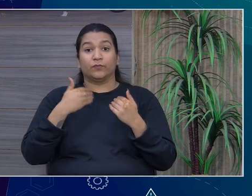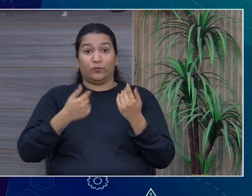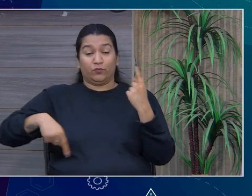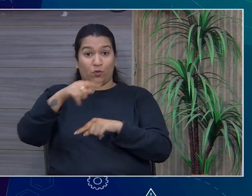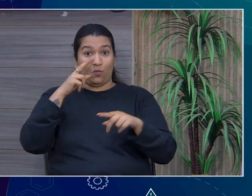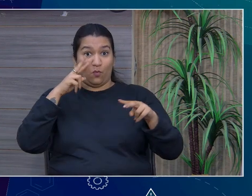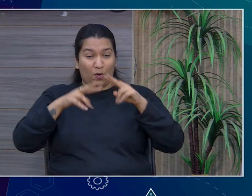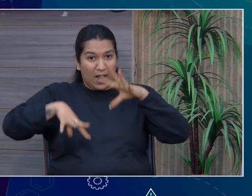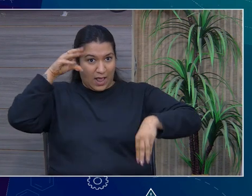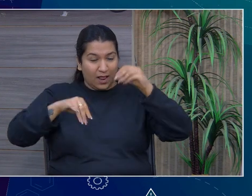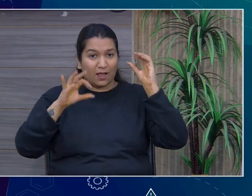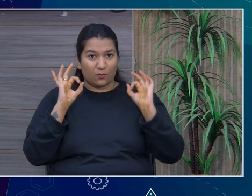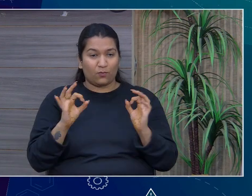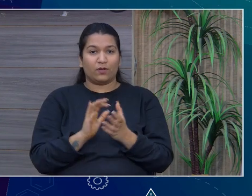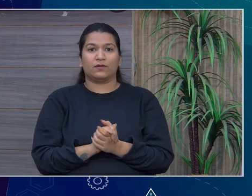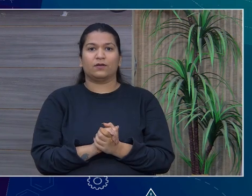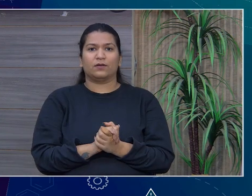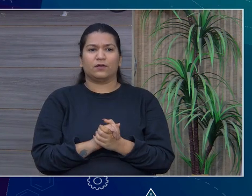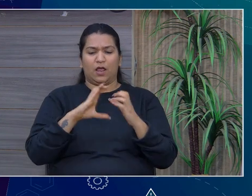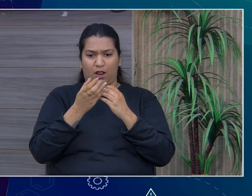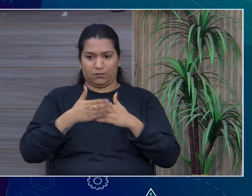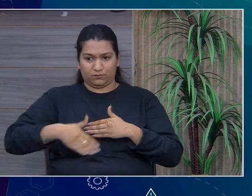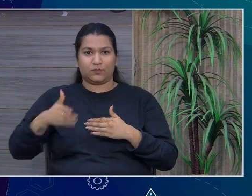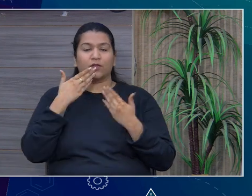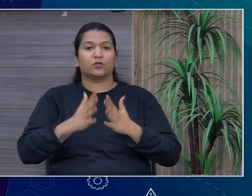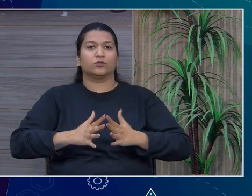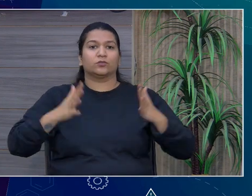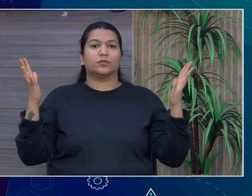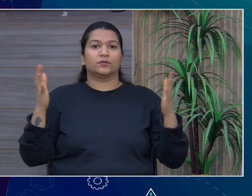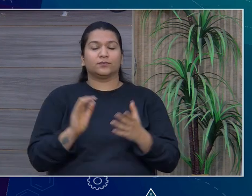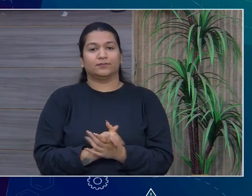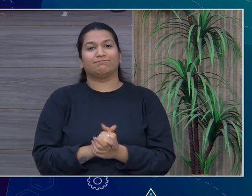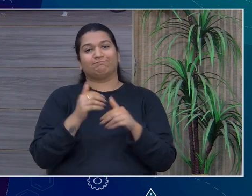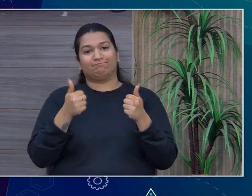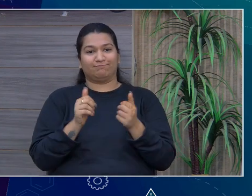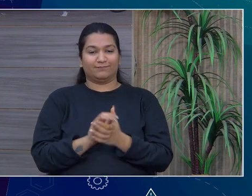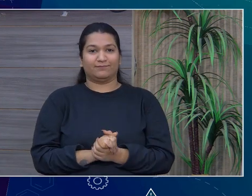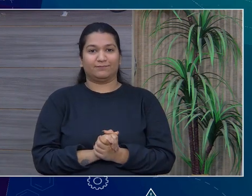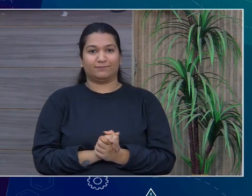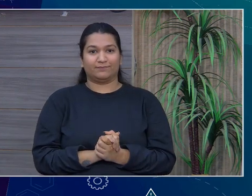बहुत शुक्रिया। आगे है पैसिव ऑनलाइन सीरीज मीट द ऑथर, छोटे से ब्रेक के बाद बने रहिए मेरे साथ।